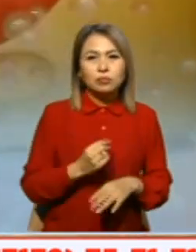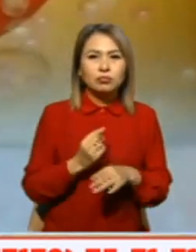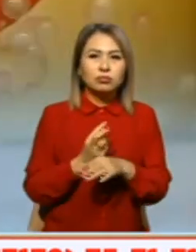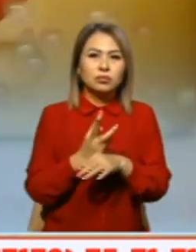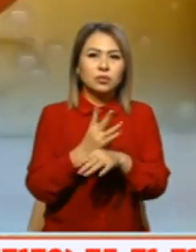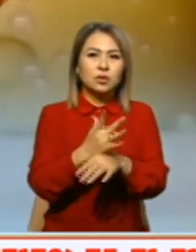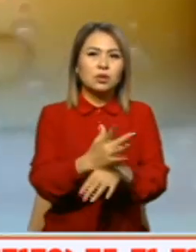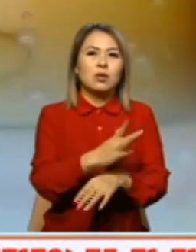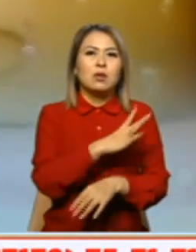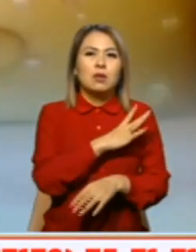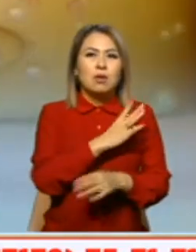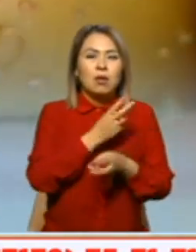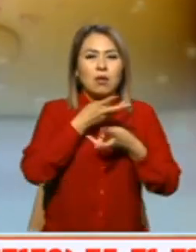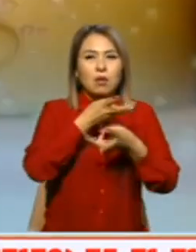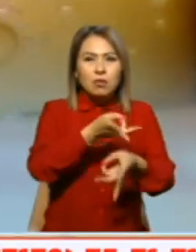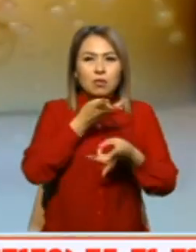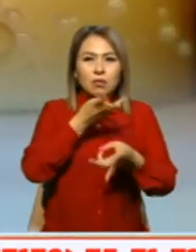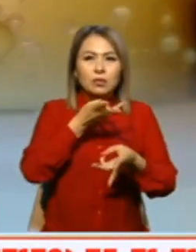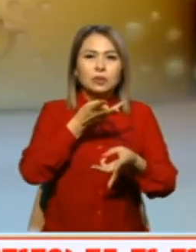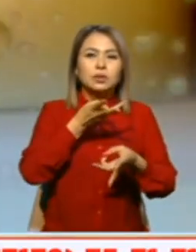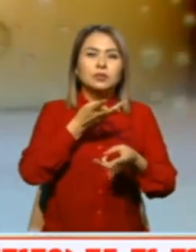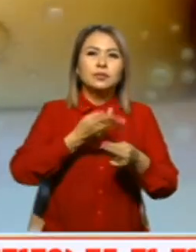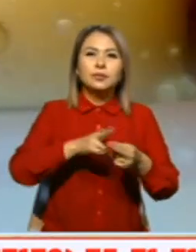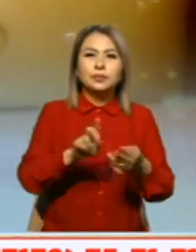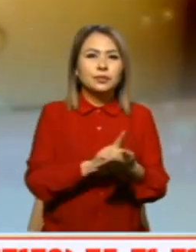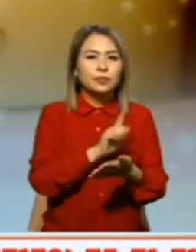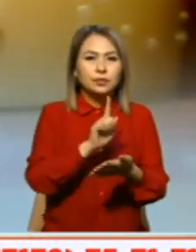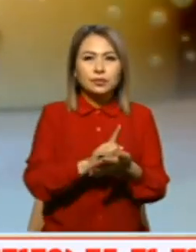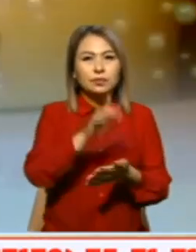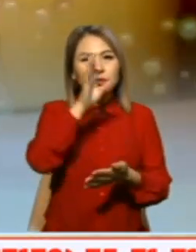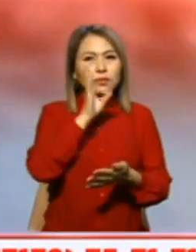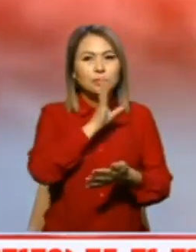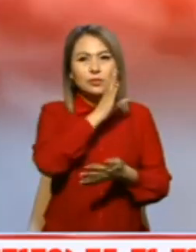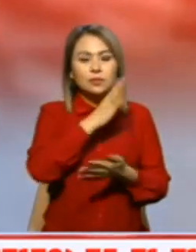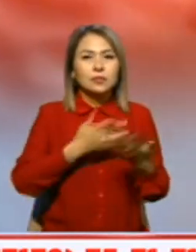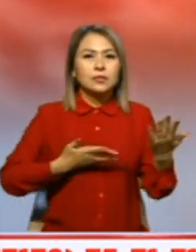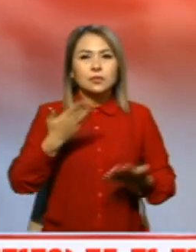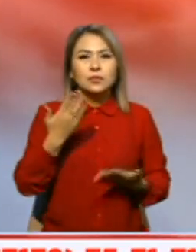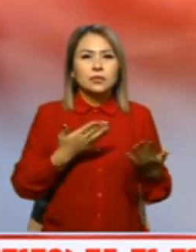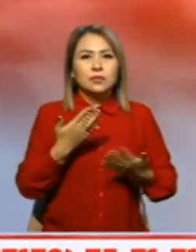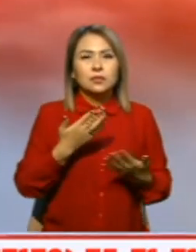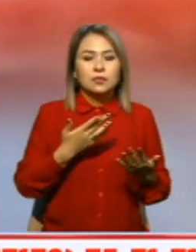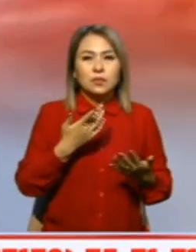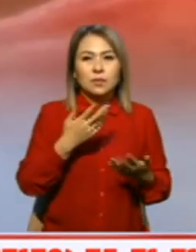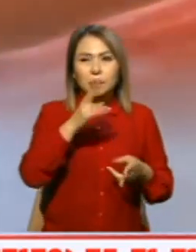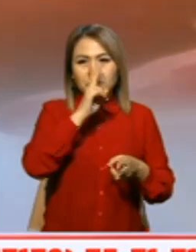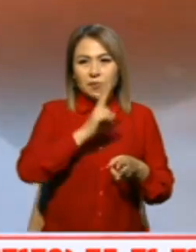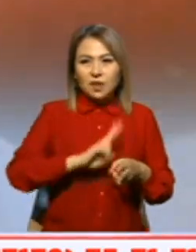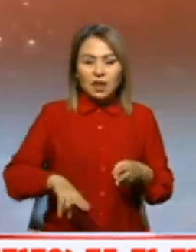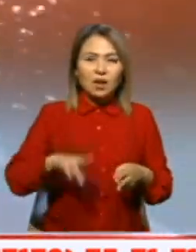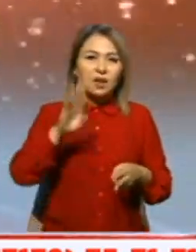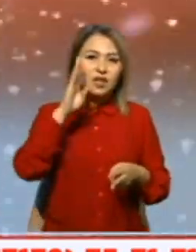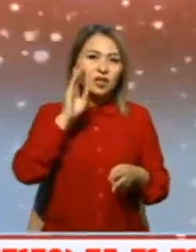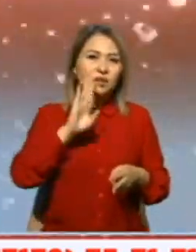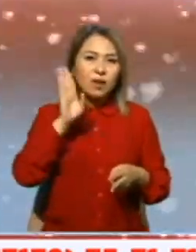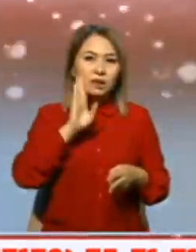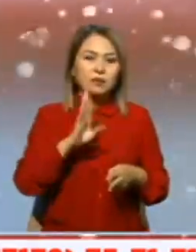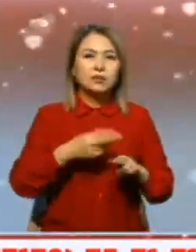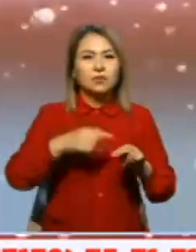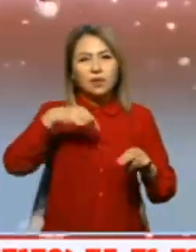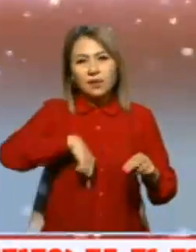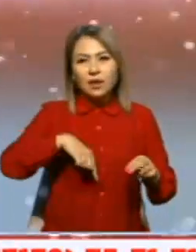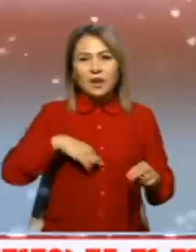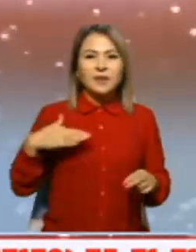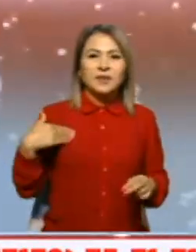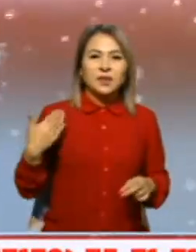қысу деген сияқты. Бұл әрине бұл кезде әйел адам көп мөлшерде сұйықтық жоғалтады, және ішіндегі барлық